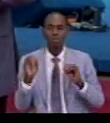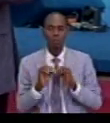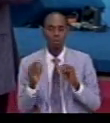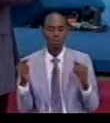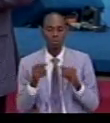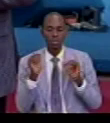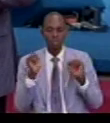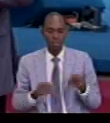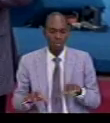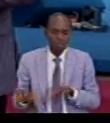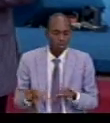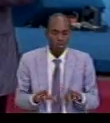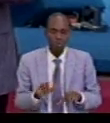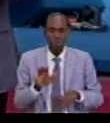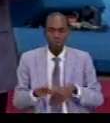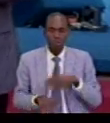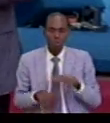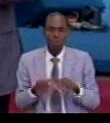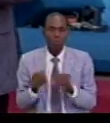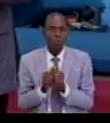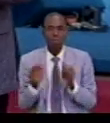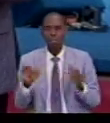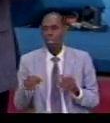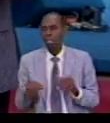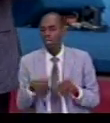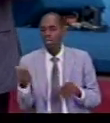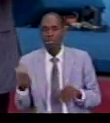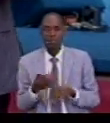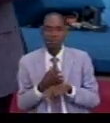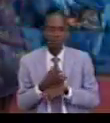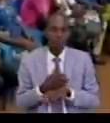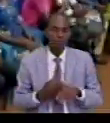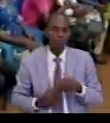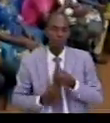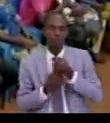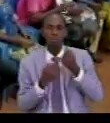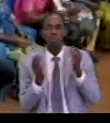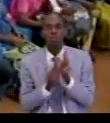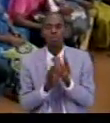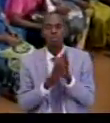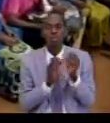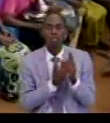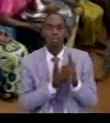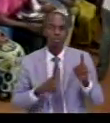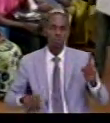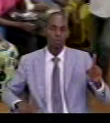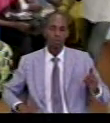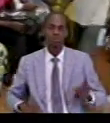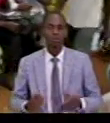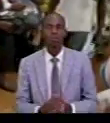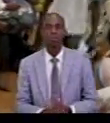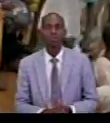down, walking without any crutch, feeling no pain anywhere. Praise the Lord!